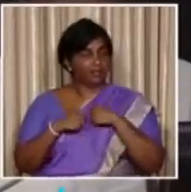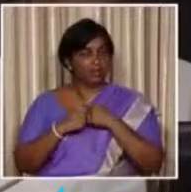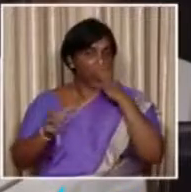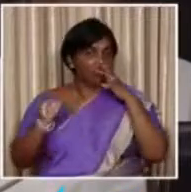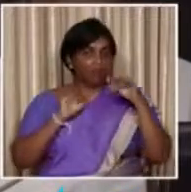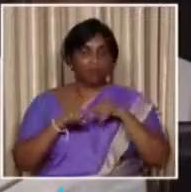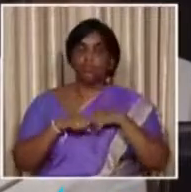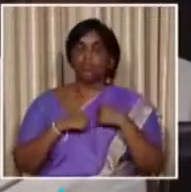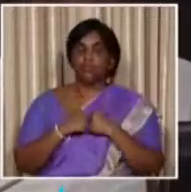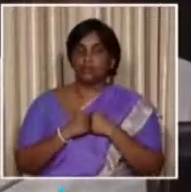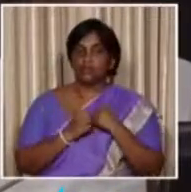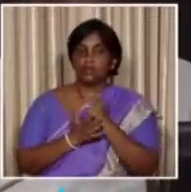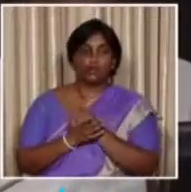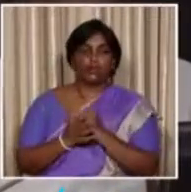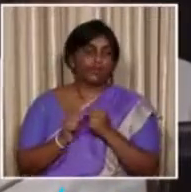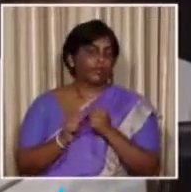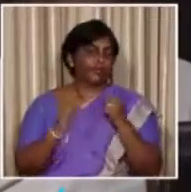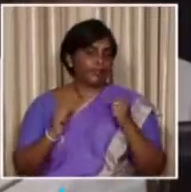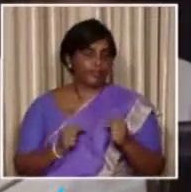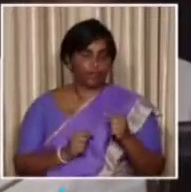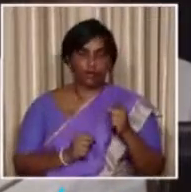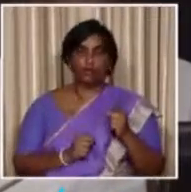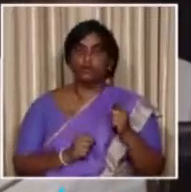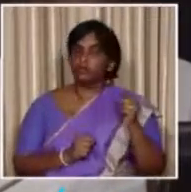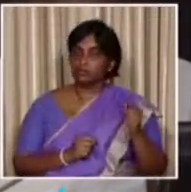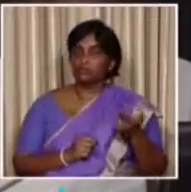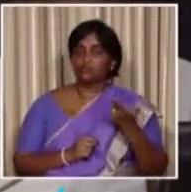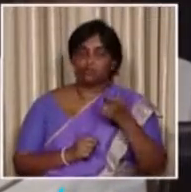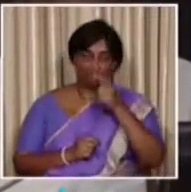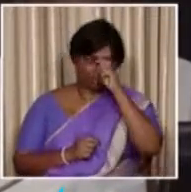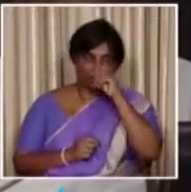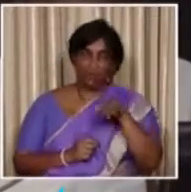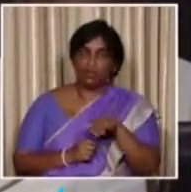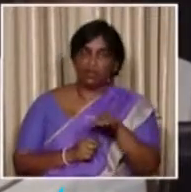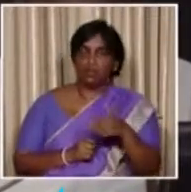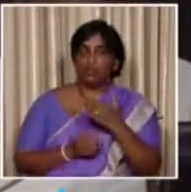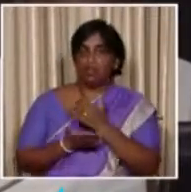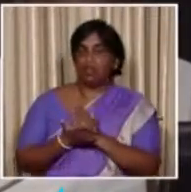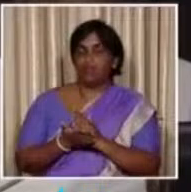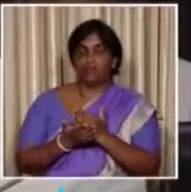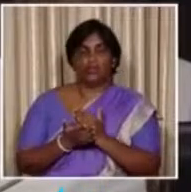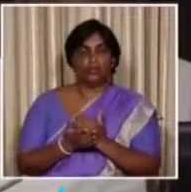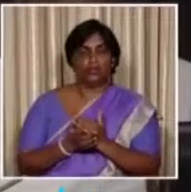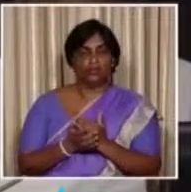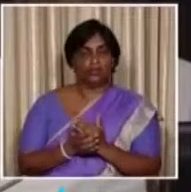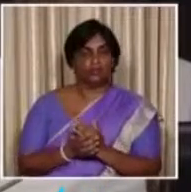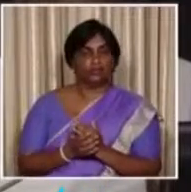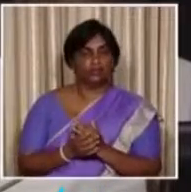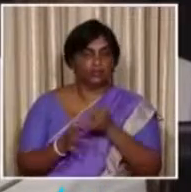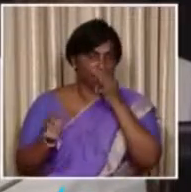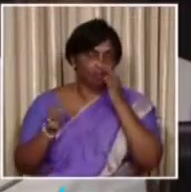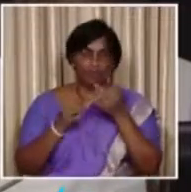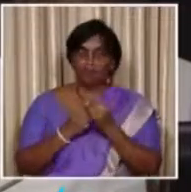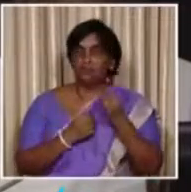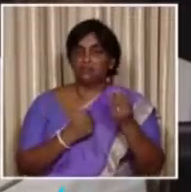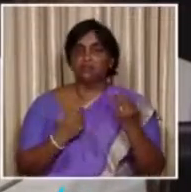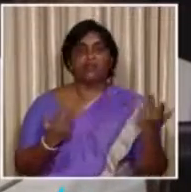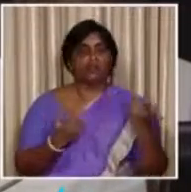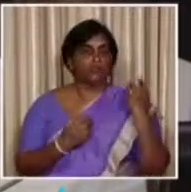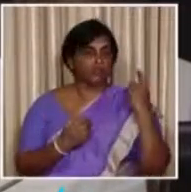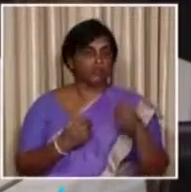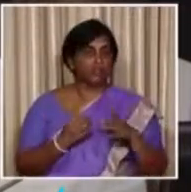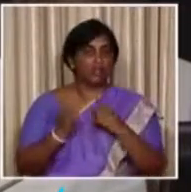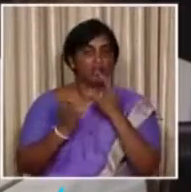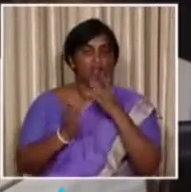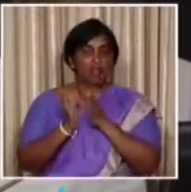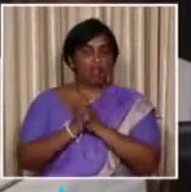කරුවන්ගේ සංගමය. මේ ඔක්කොම විරුද්ධ වුණා. අන්තිමට එතුමාට ඉඩම් කට්ටියක් දෙන්න බැරි වුණා මැනුමක් කරන්න බැරි වුණා. අනිත් එක